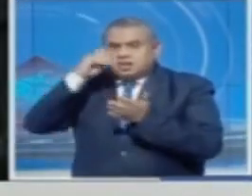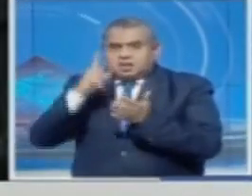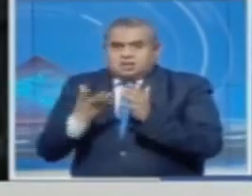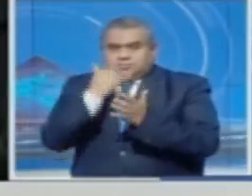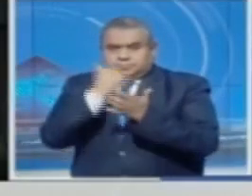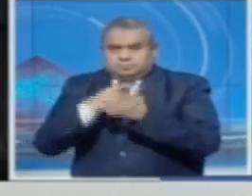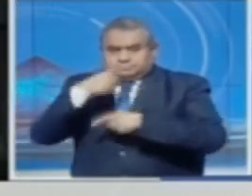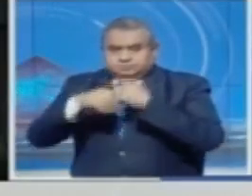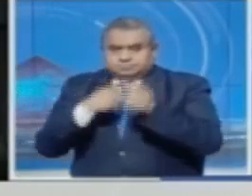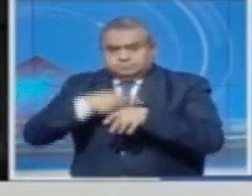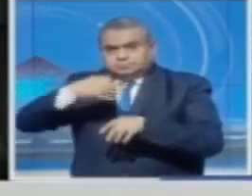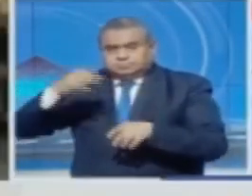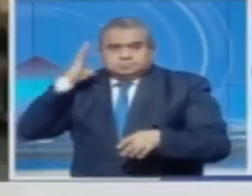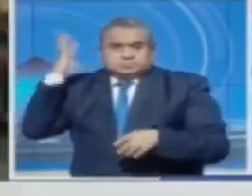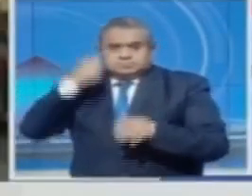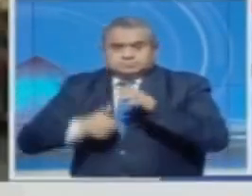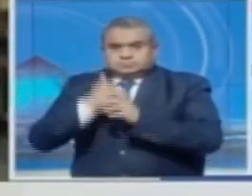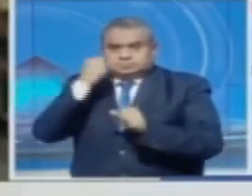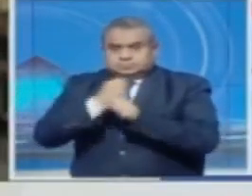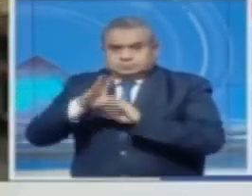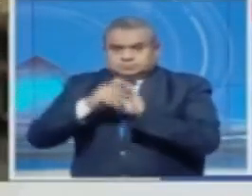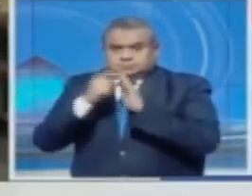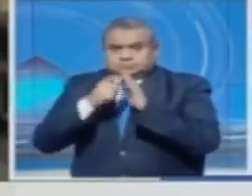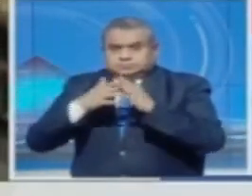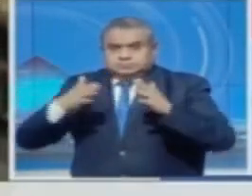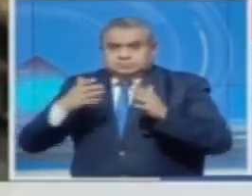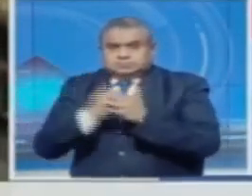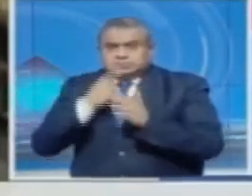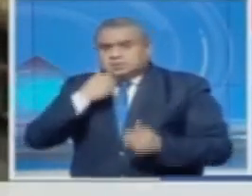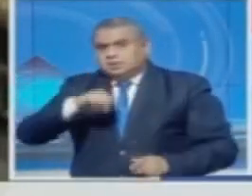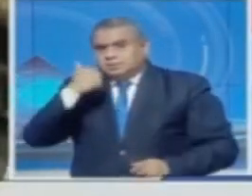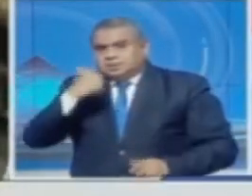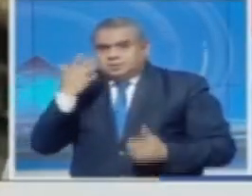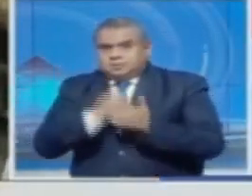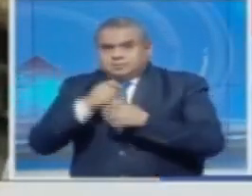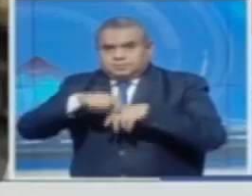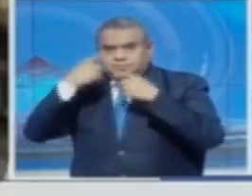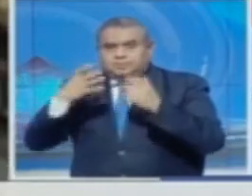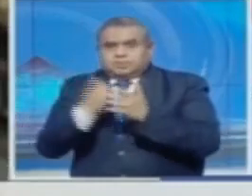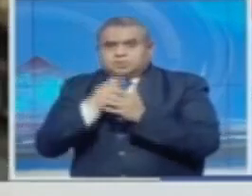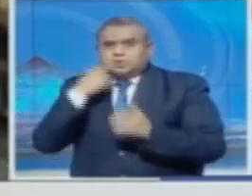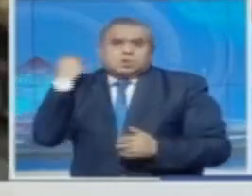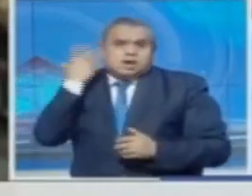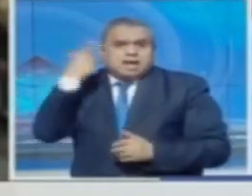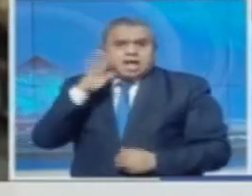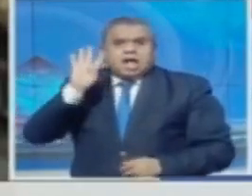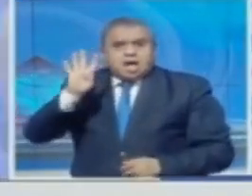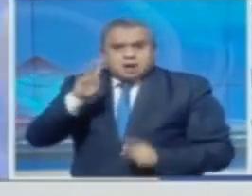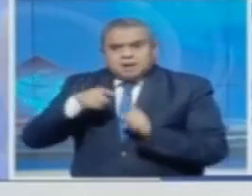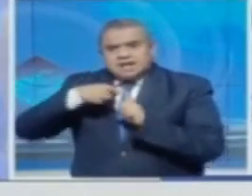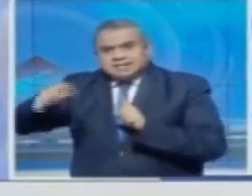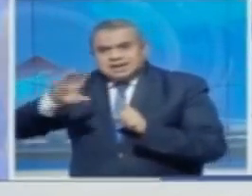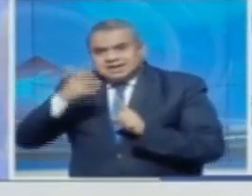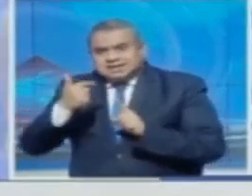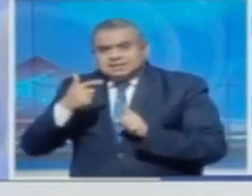كل واحد عرف الاوتوبيس بتاعه رقمه كام. يعني انا عارف او امبارح مثلا ان انا اوتوبيس 4 ورايح فين وطريقي فين.